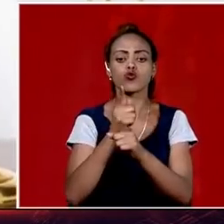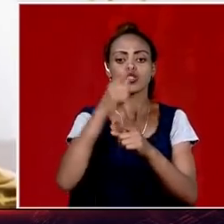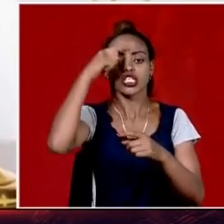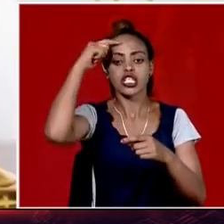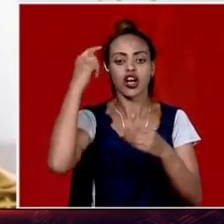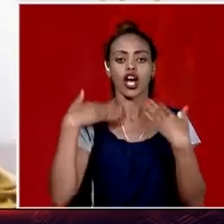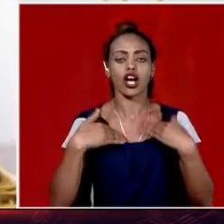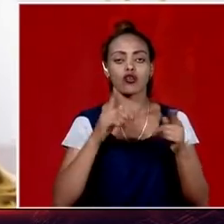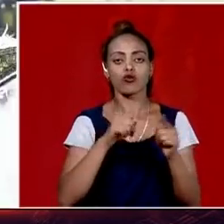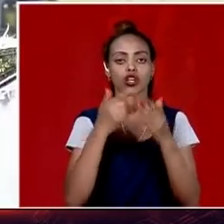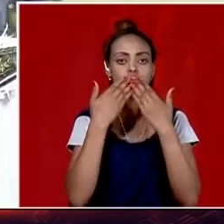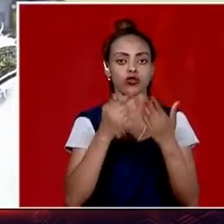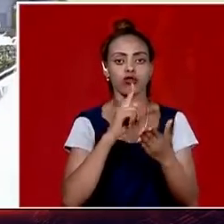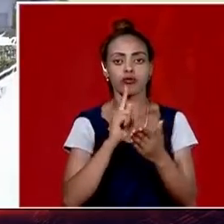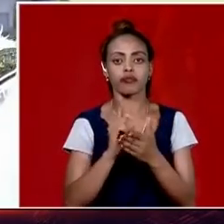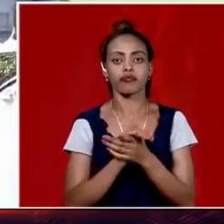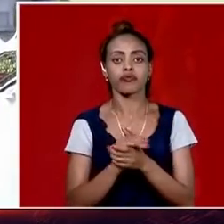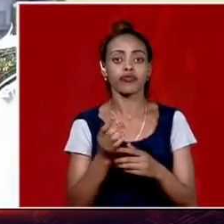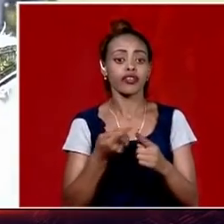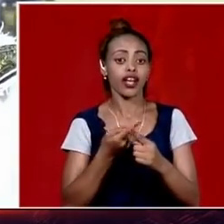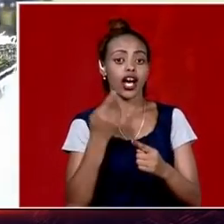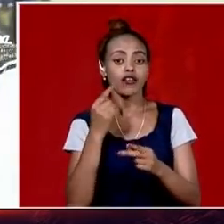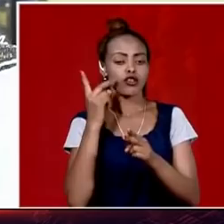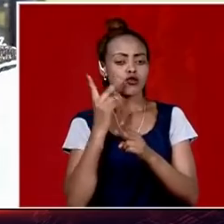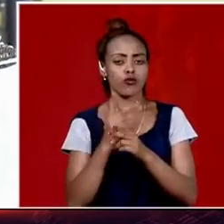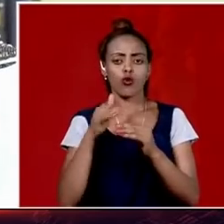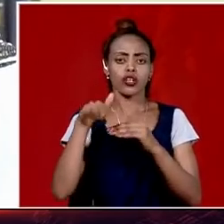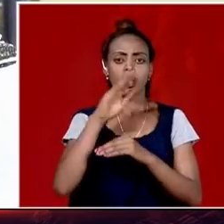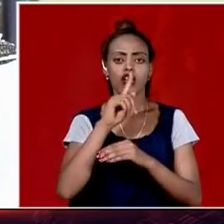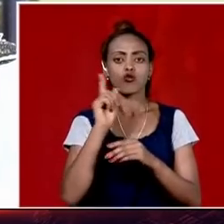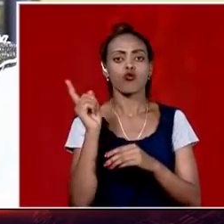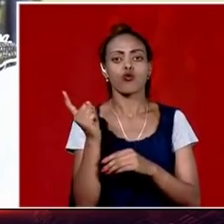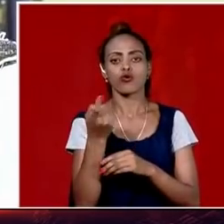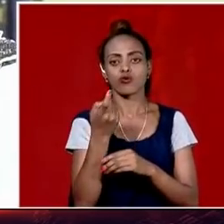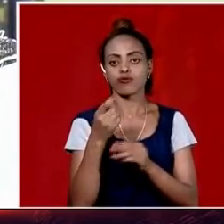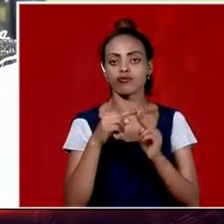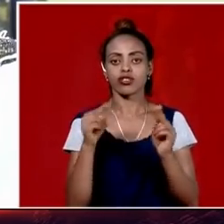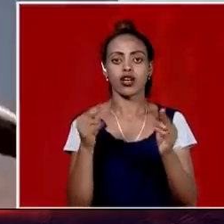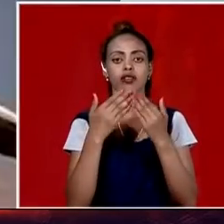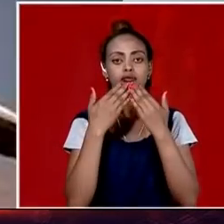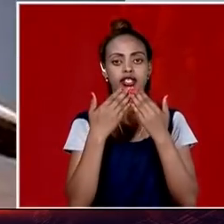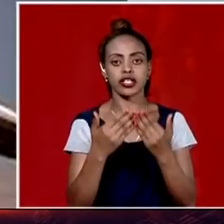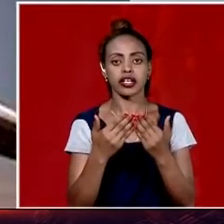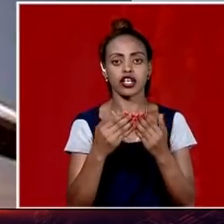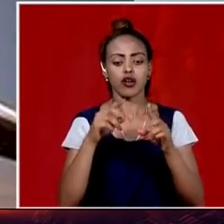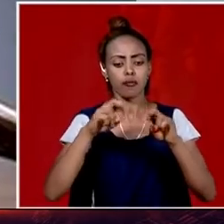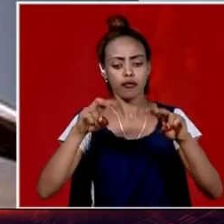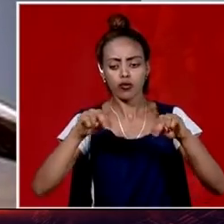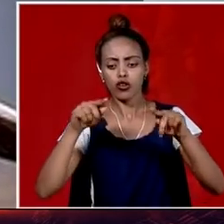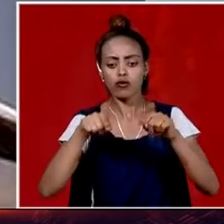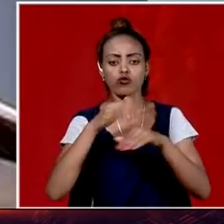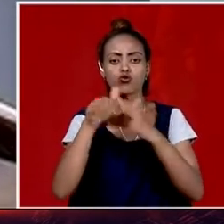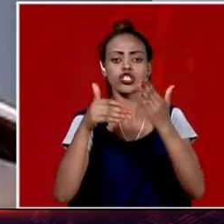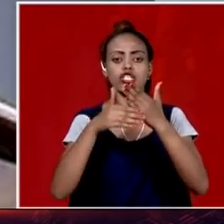واكلات ون امس جينوميم بقى كافت تصبخون العلي كوين اللي بتعمينا مزي مسكت مرميرم زي ابزي كل